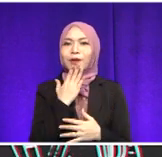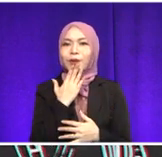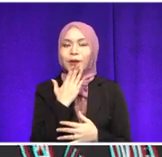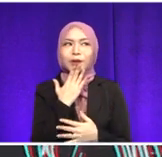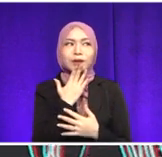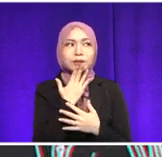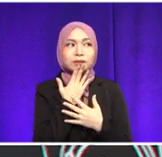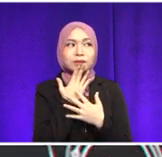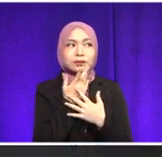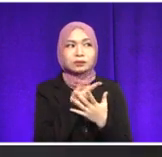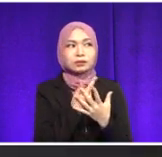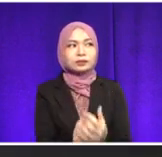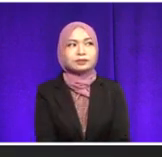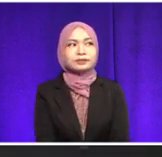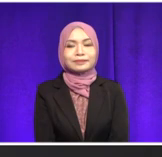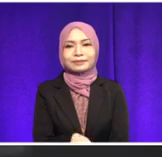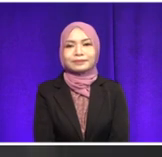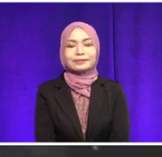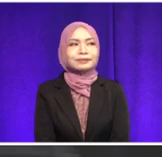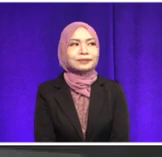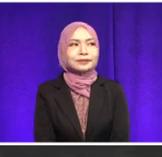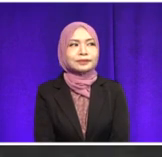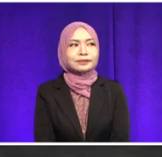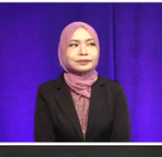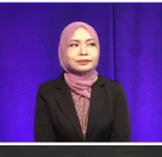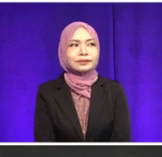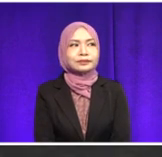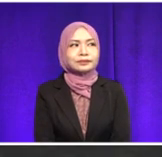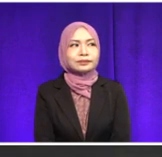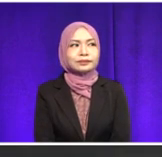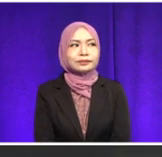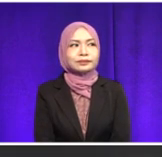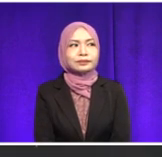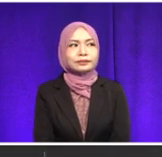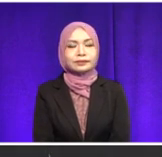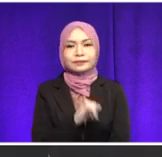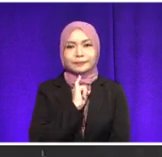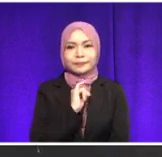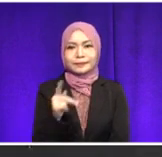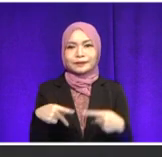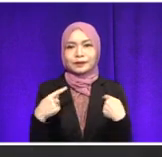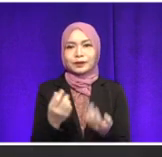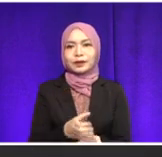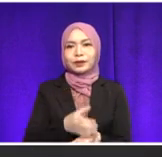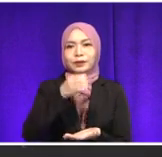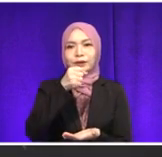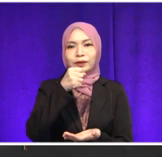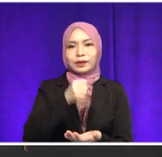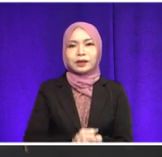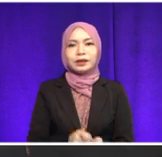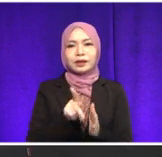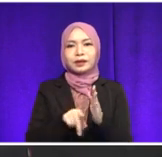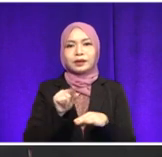produk ini jadi kita masih kait dengan gimmick gitu eh gimana event pelukan botol lagi coba Jadi kegunaannya adalah